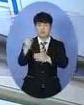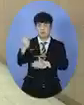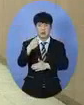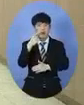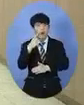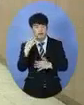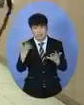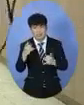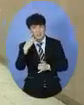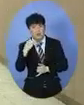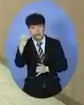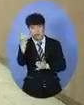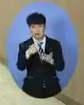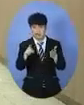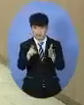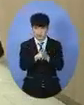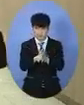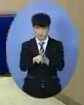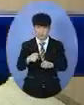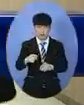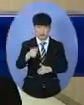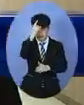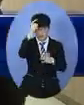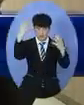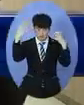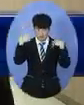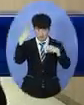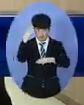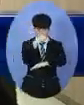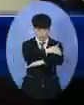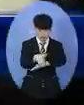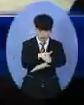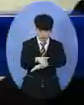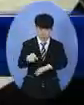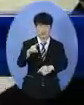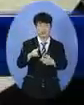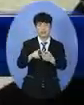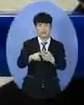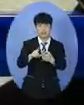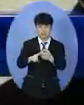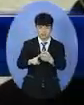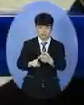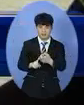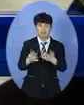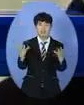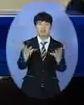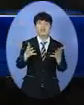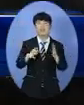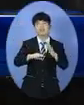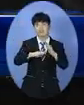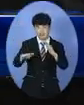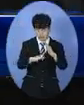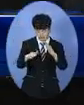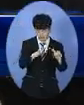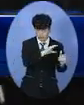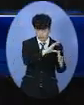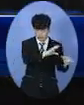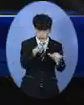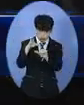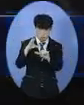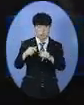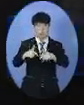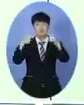육아를 병행하는 엄마가 늘면서 정부의 24개 핵심 개혁 과제로 추진 중인 일가정 양립 제도의 이용이 크게